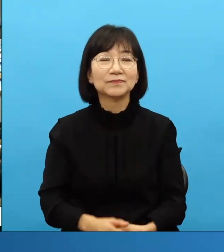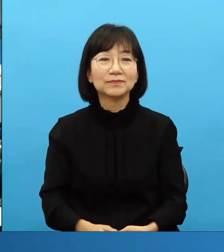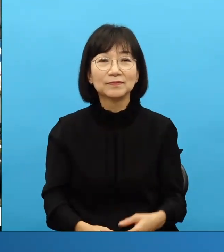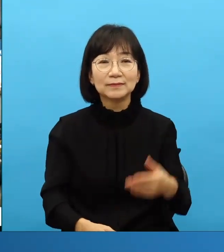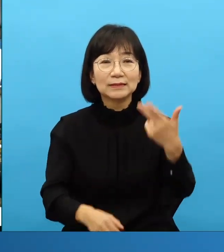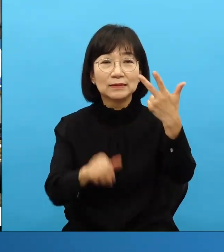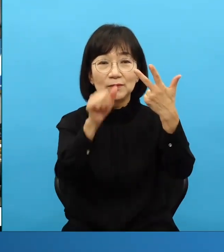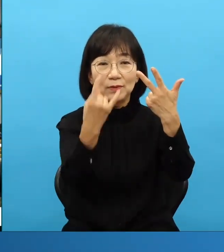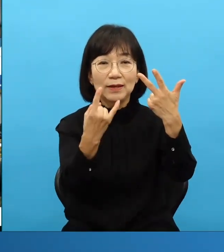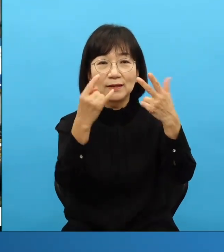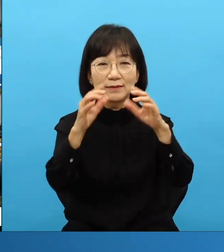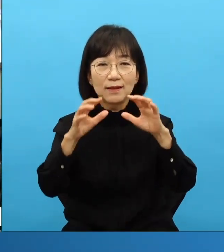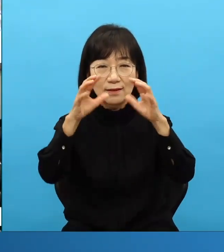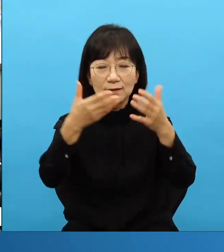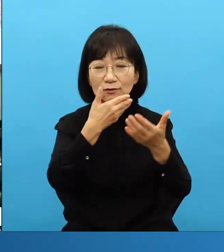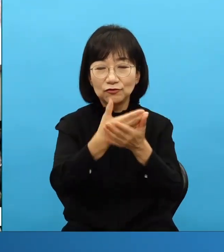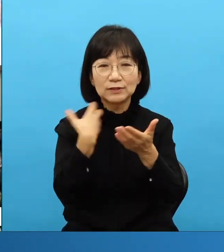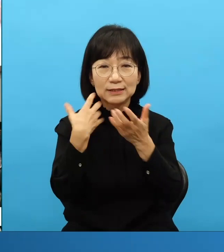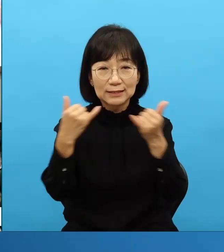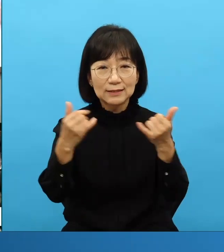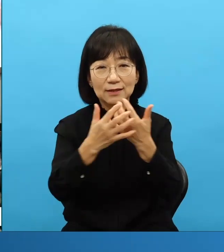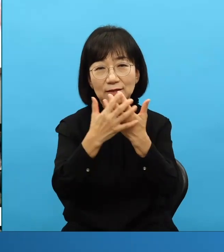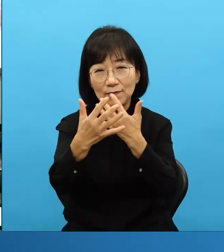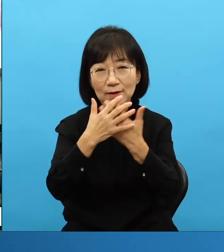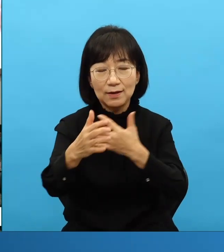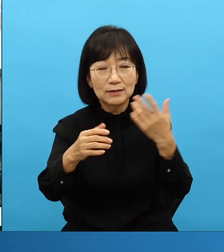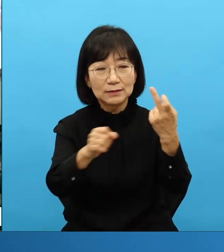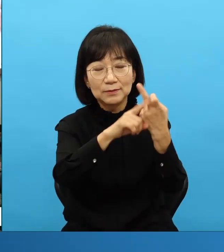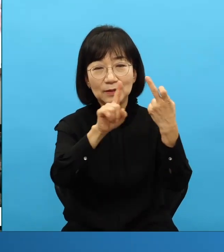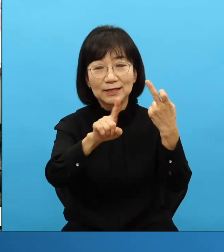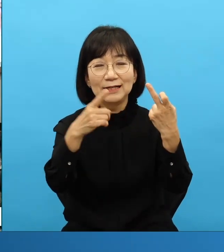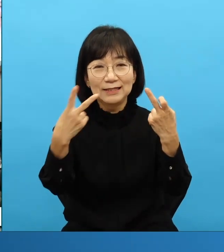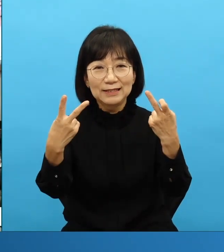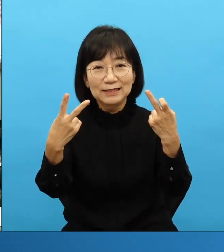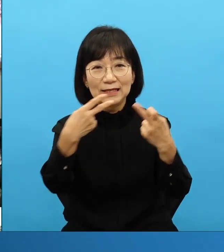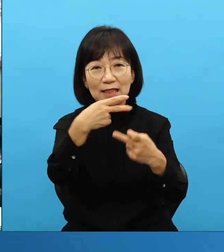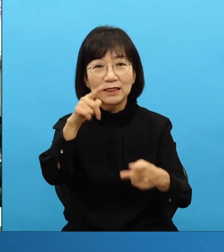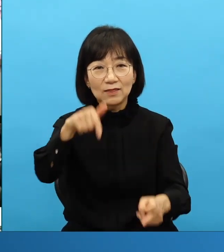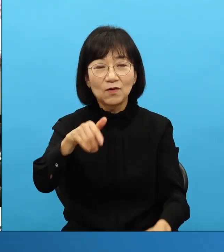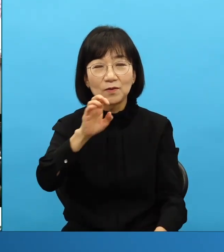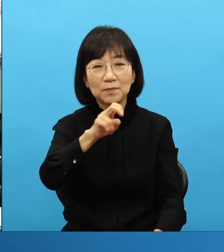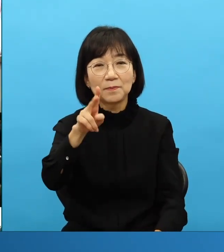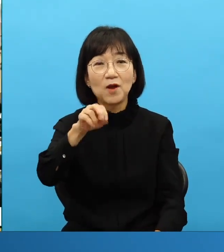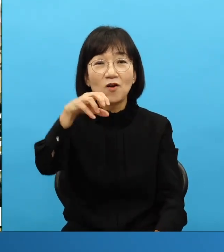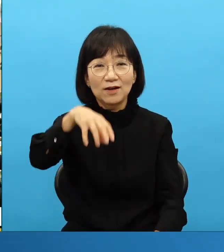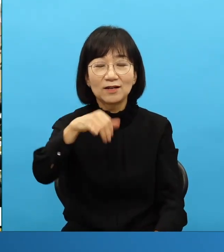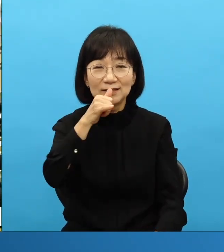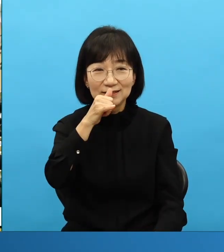제7회 세계 중직자 대회가 지난 1일부터 이틀간 덕평 RUTC에서 열렸습니다.